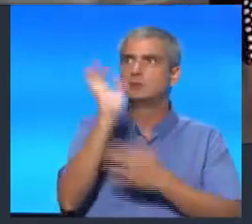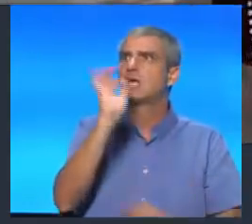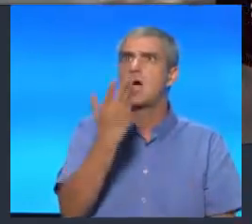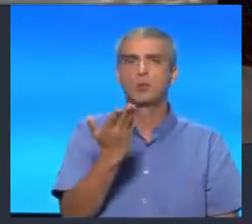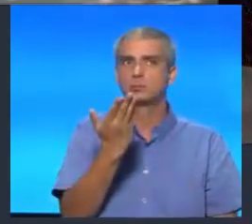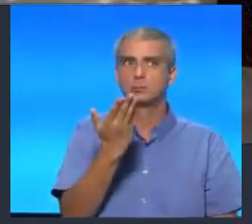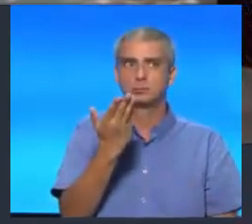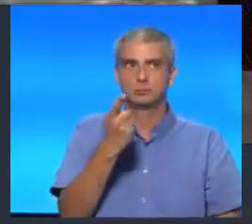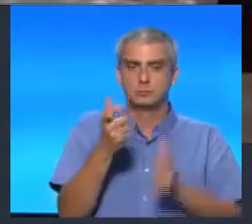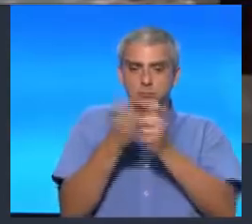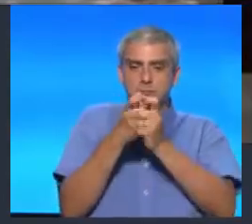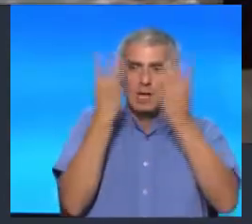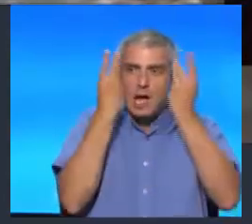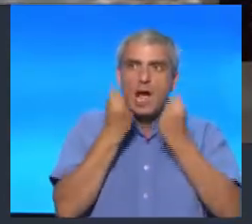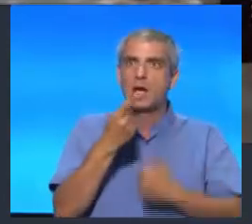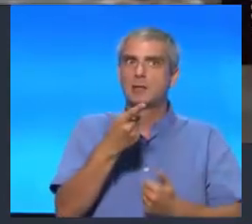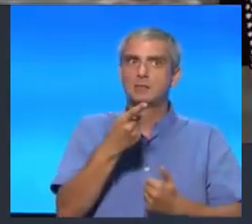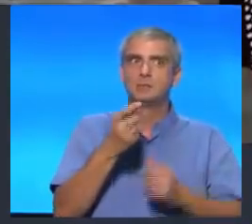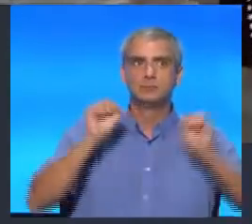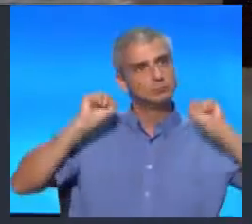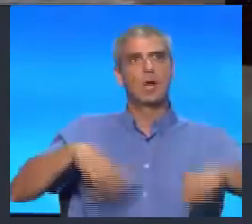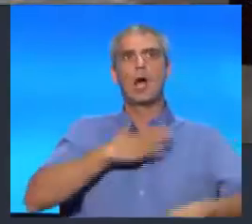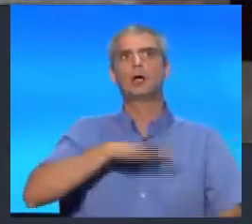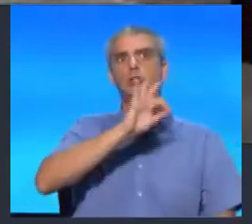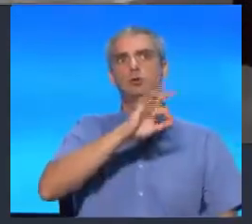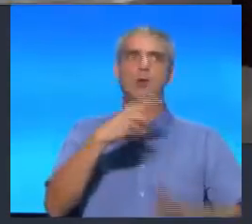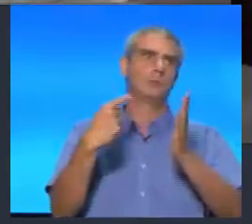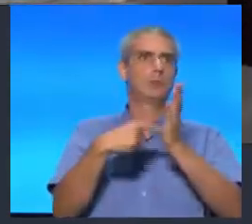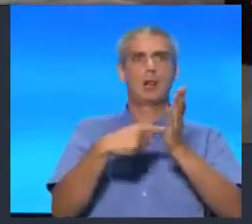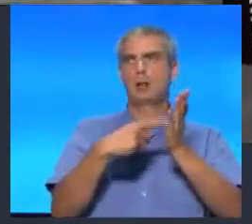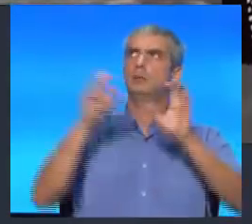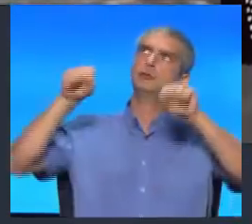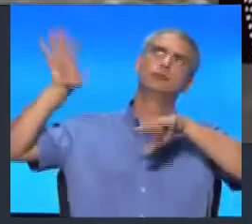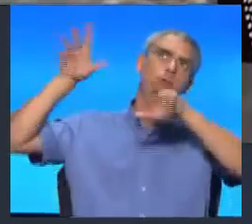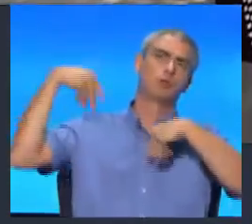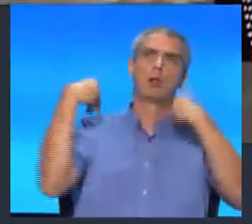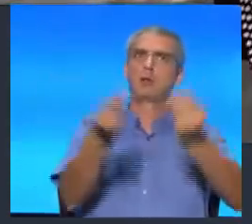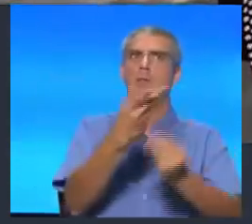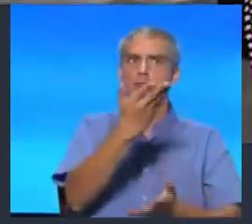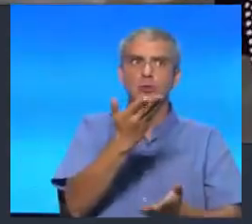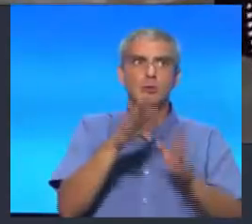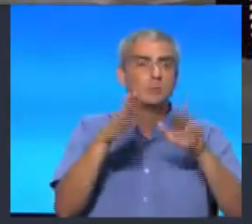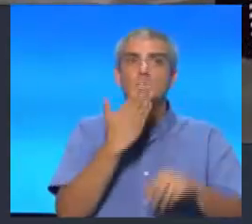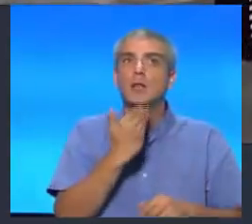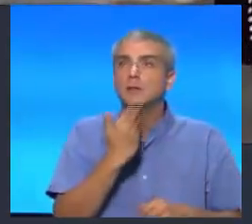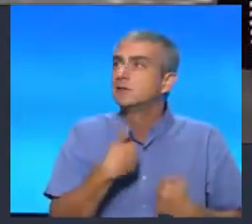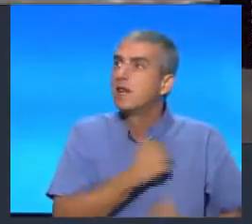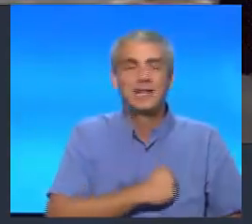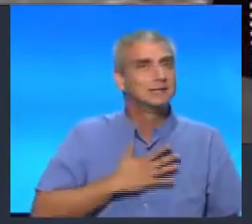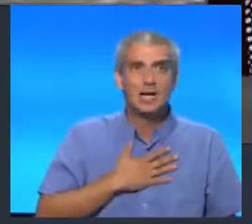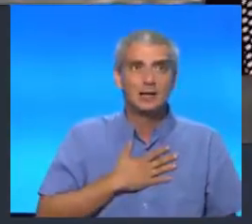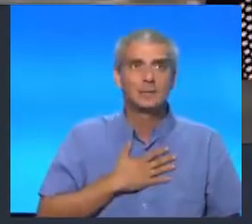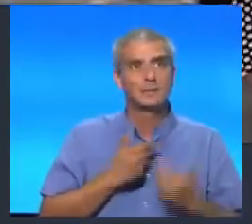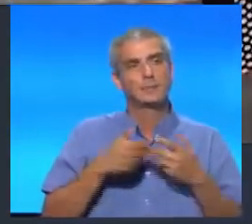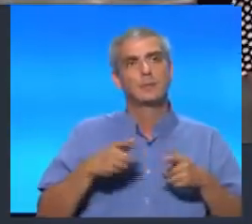שמהווה כתות חרדיות, משליט את רצונו בגלל שהשלטון מאפשר לו. ממשלת ישראל לצערי פתחה את